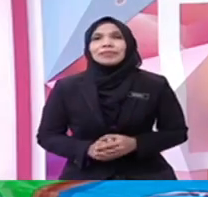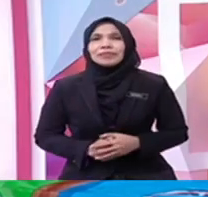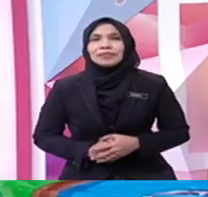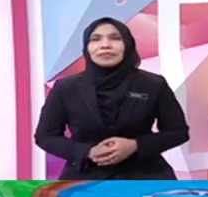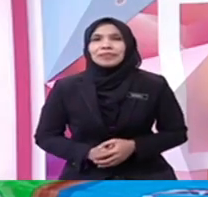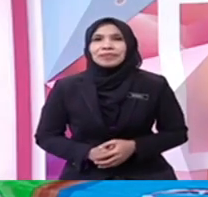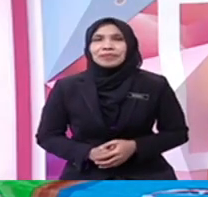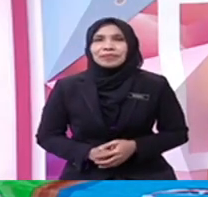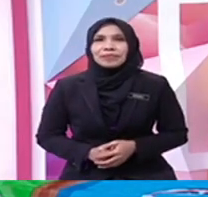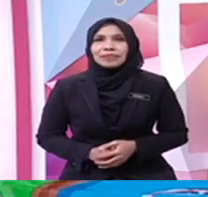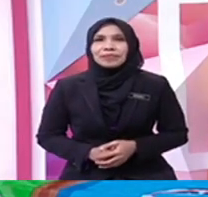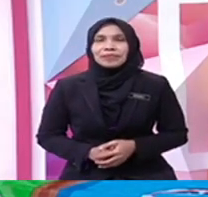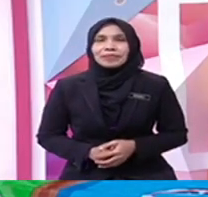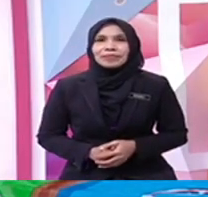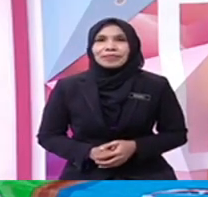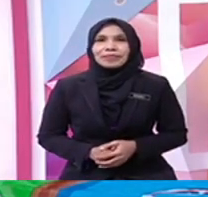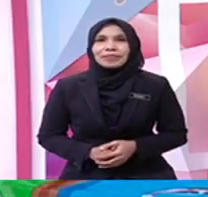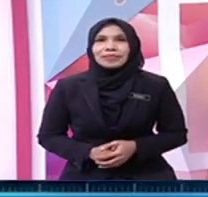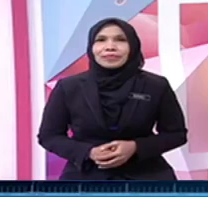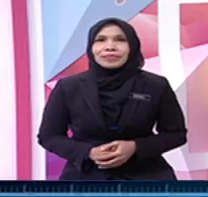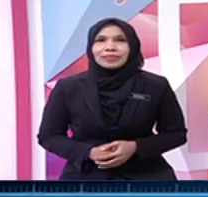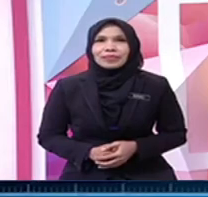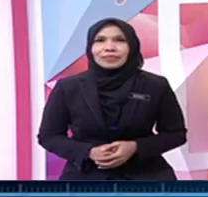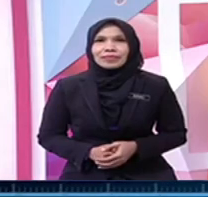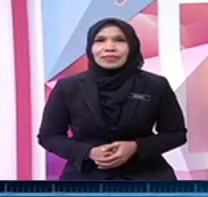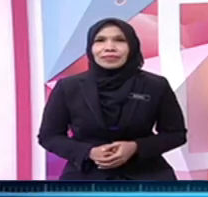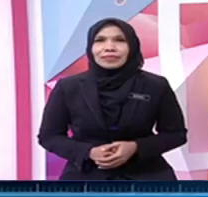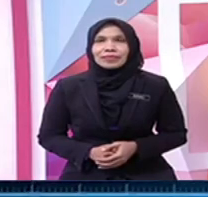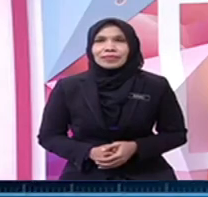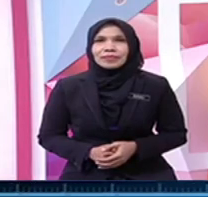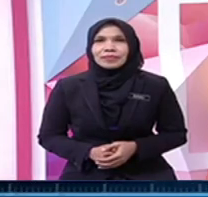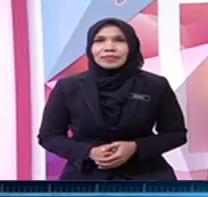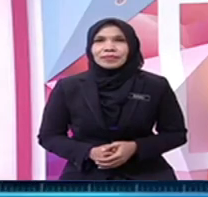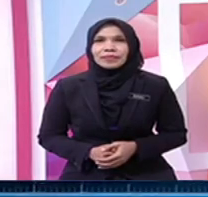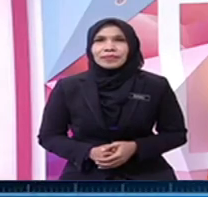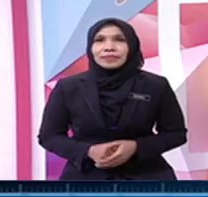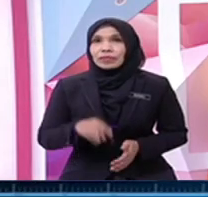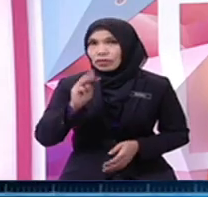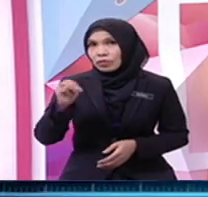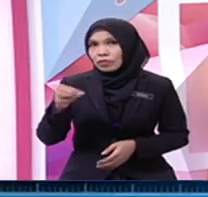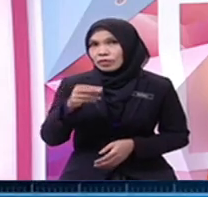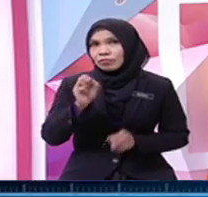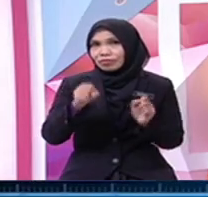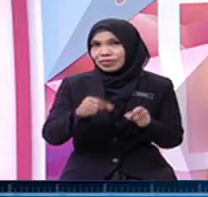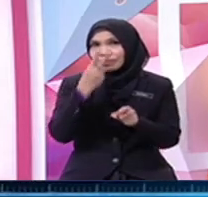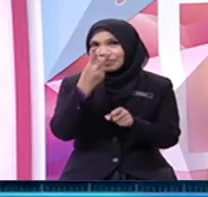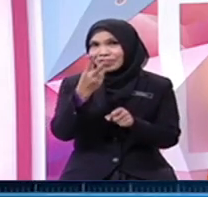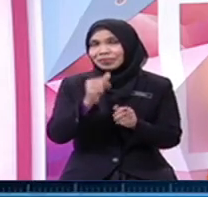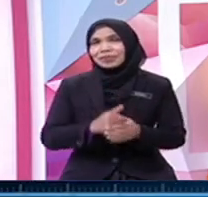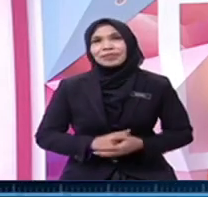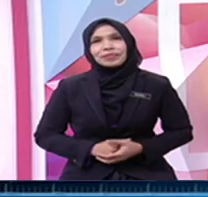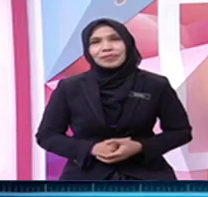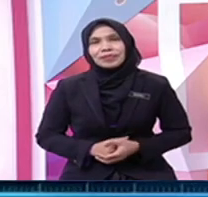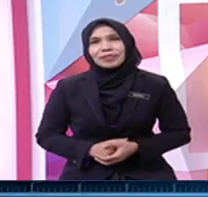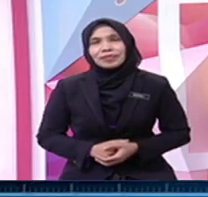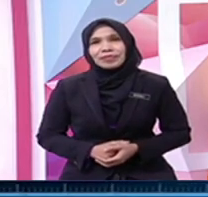itu profesi X Hai cucuk ini dilaporkan hampir 50 ratus penduduk